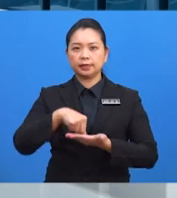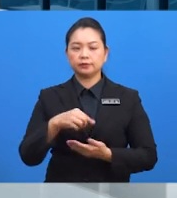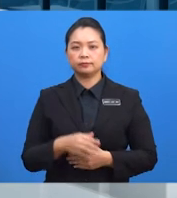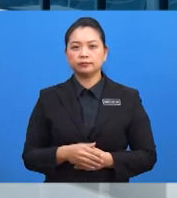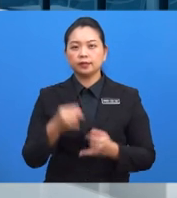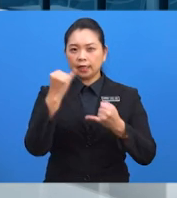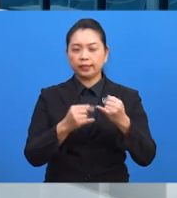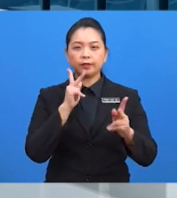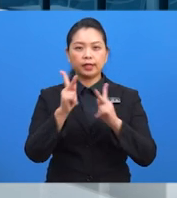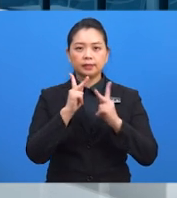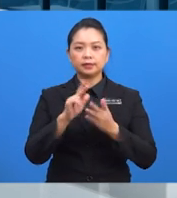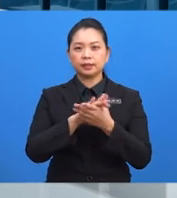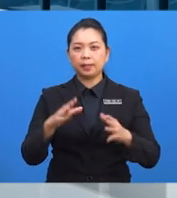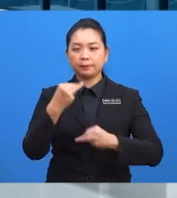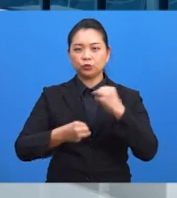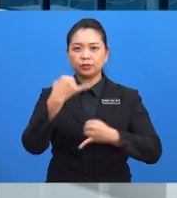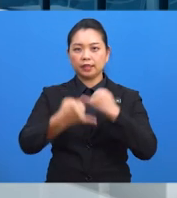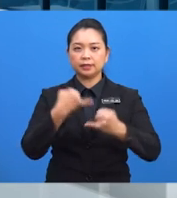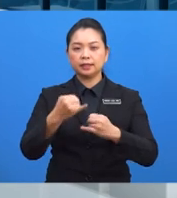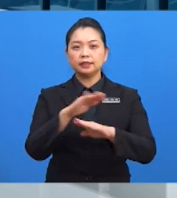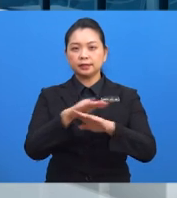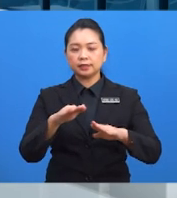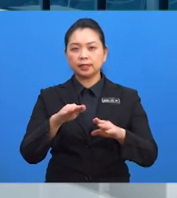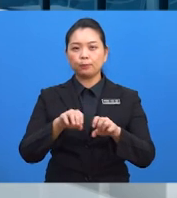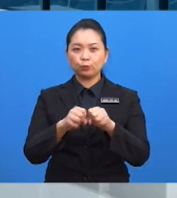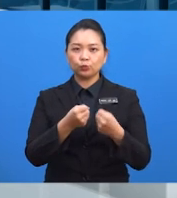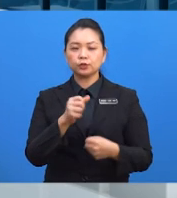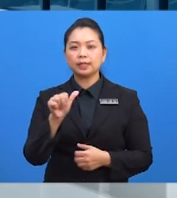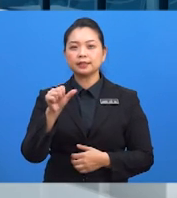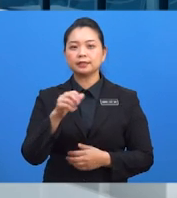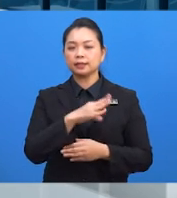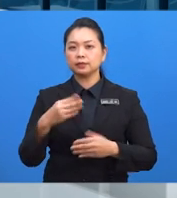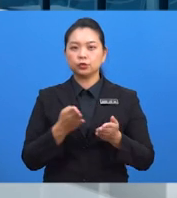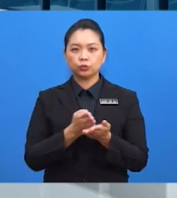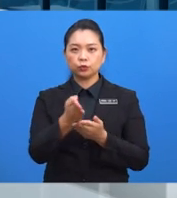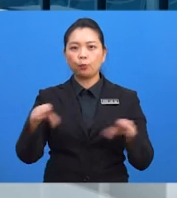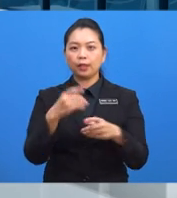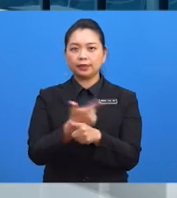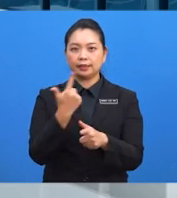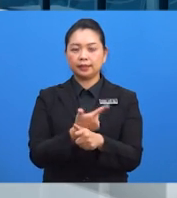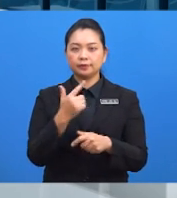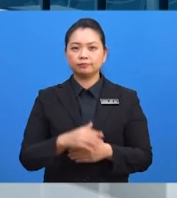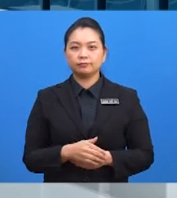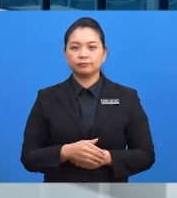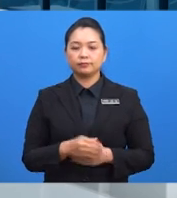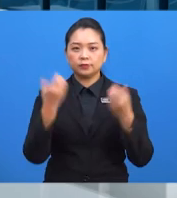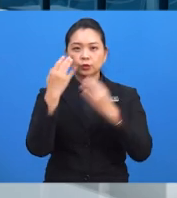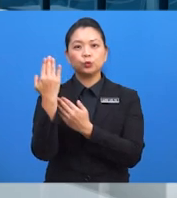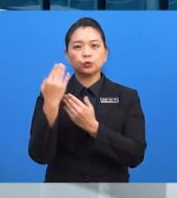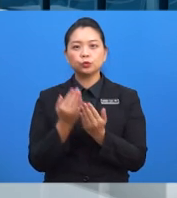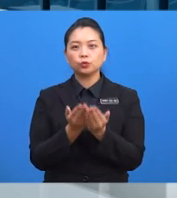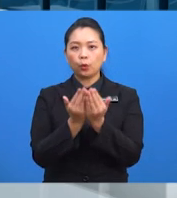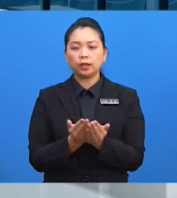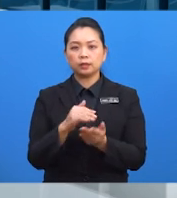ini. Akhir kata, selamat maju jaya. Jangan putus asa dan terus membuat latihan. Saya